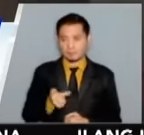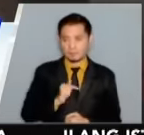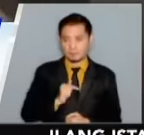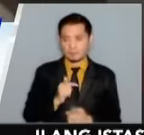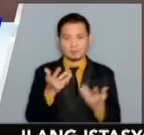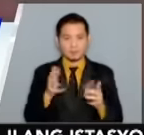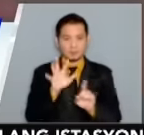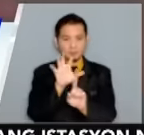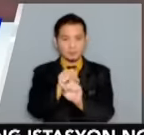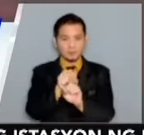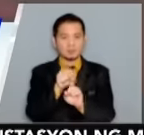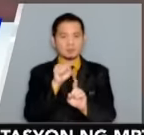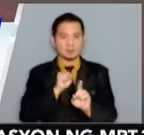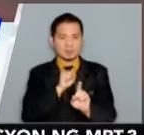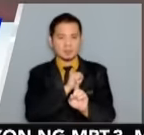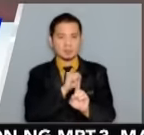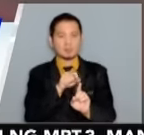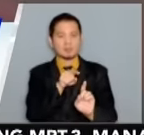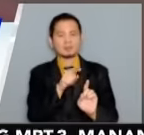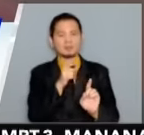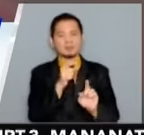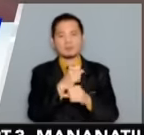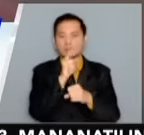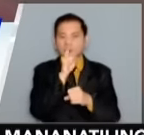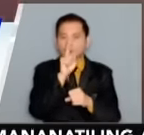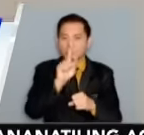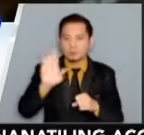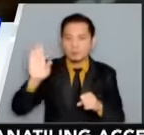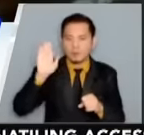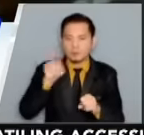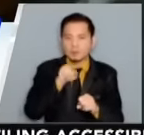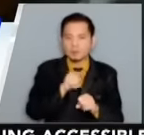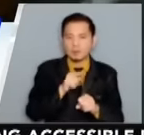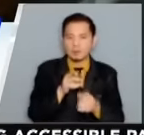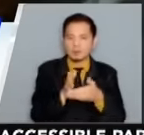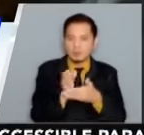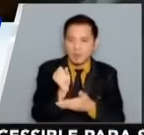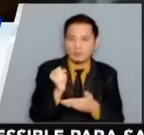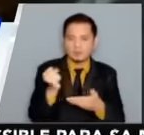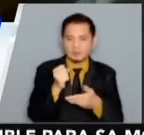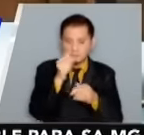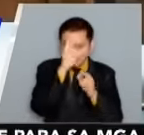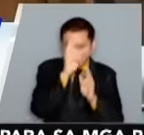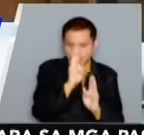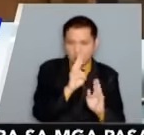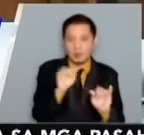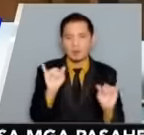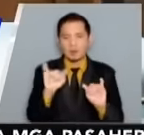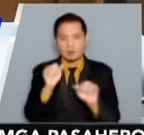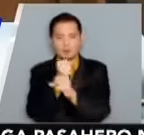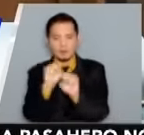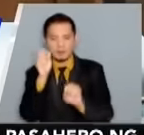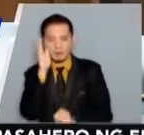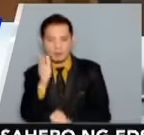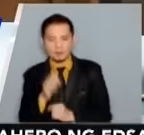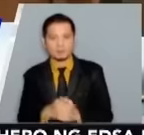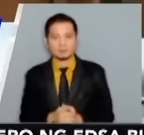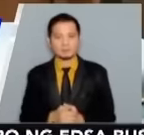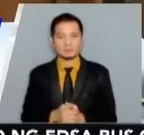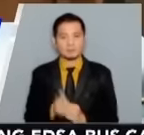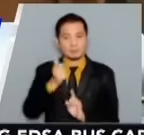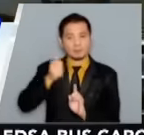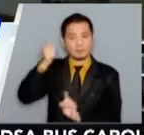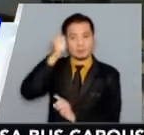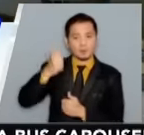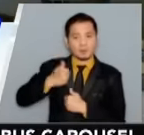ang kanyang seguridad at igagalang ang kanyang mga karapatan. Ang Senate Sergeant at Arms ang inatasang magpatupad ng arrest